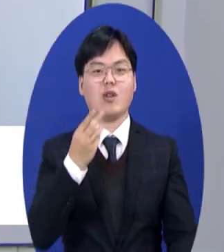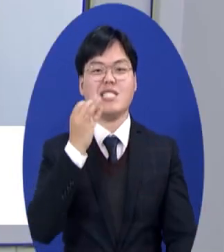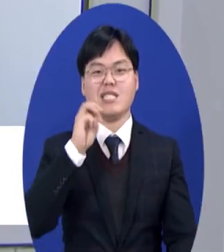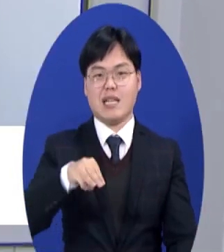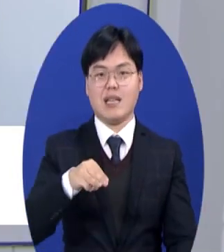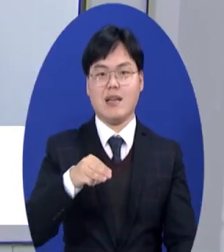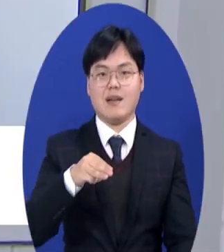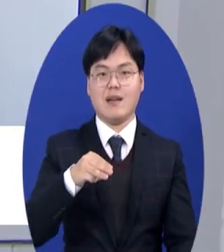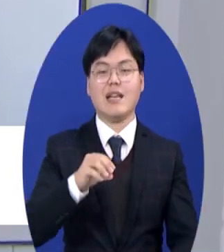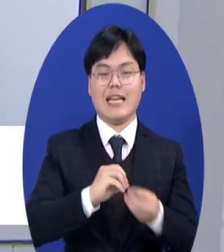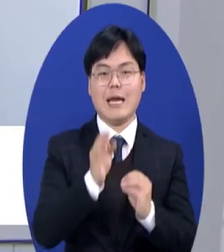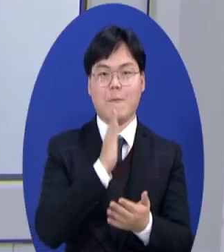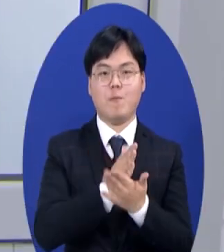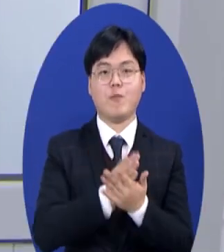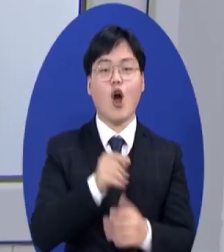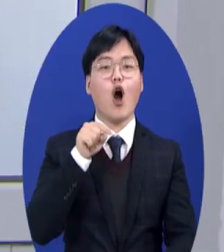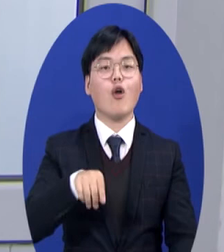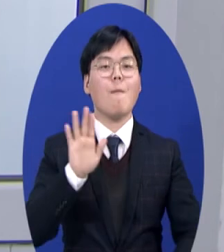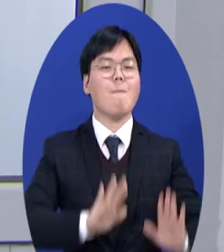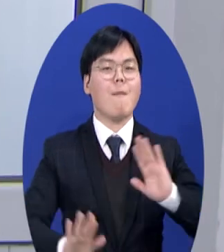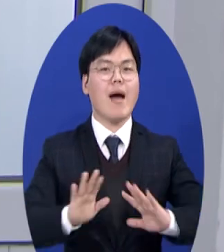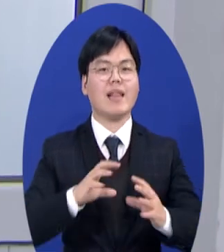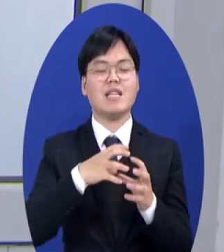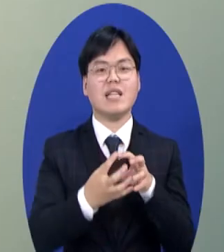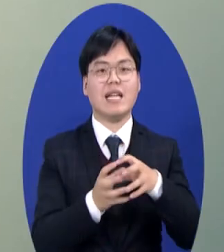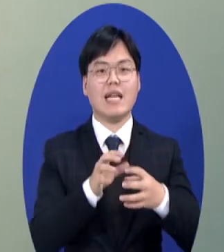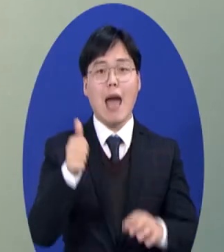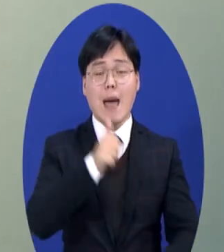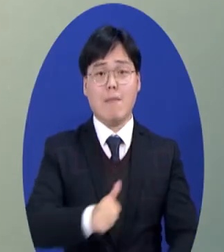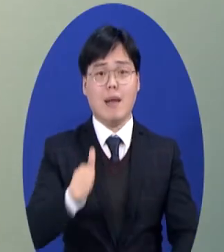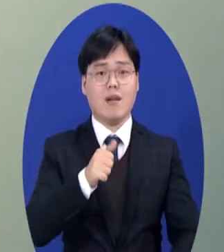гэсэн мэдээлэл байна. Одоогоор дэлхий дахинд нийлүүлэлтэнд бэлэн болсон